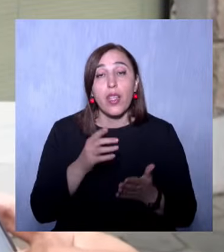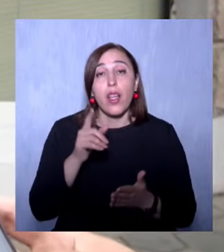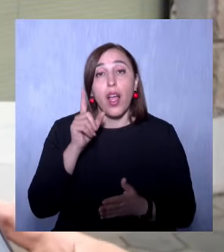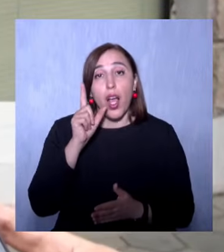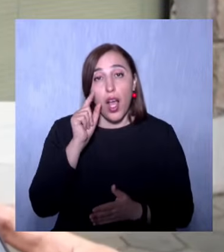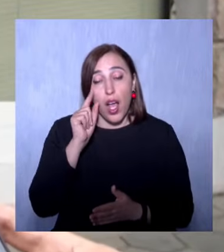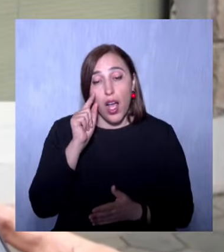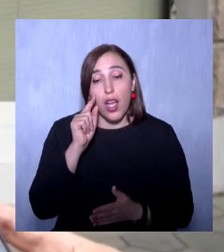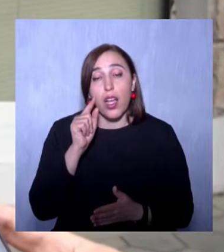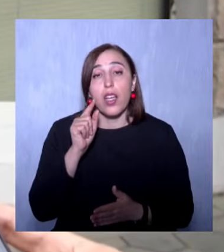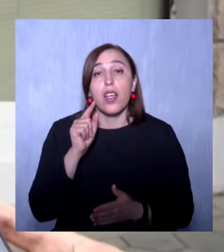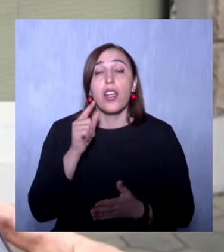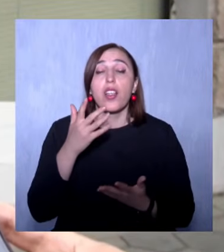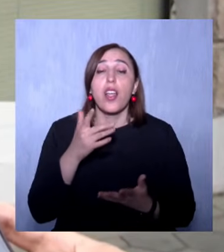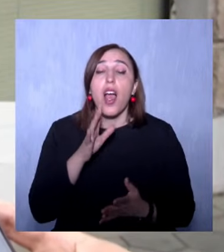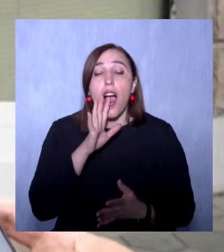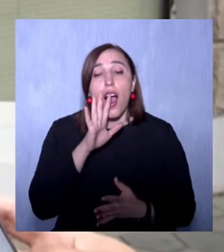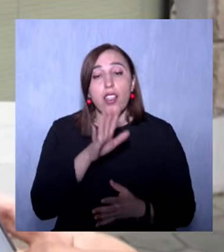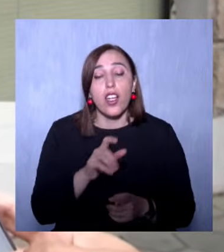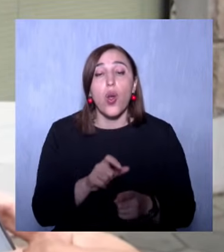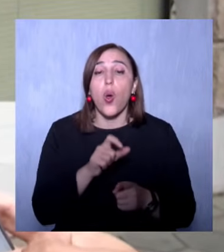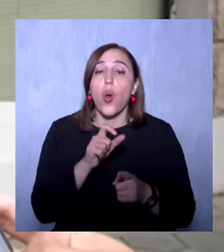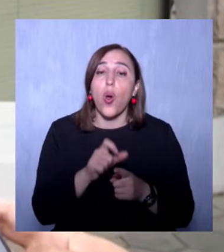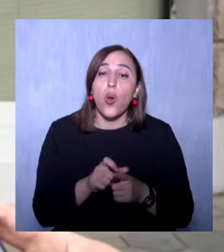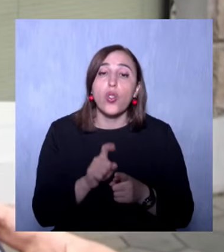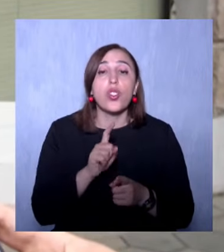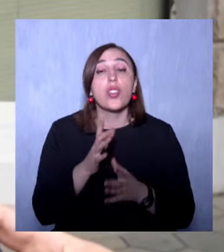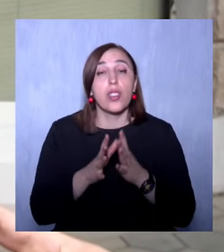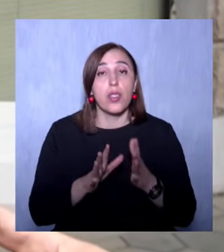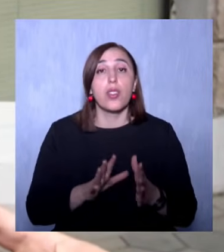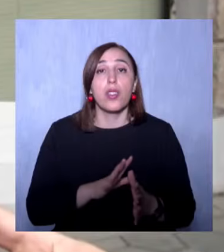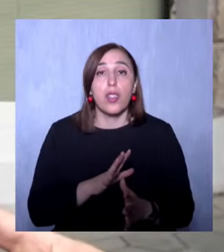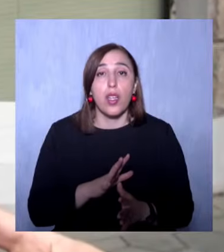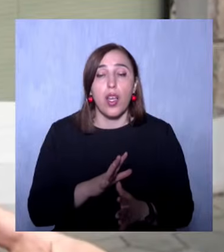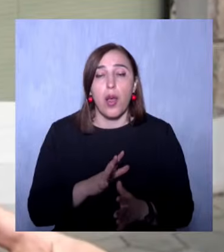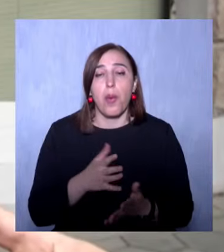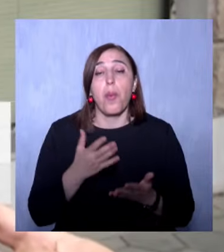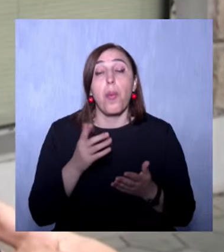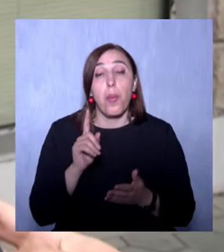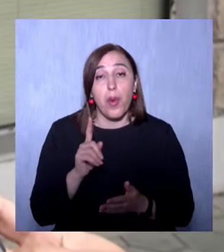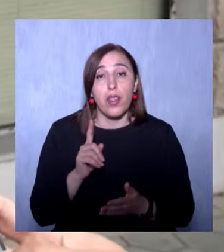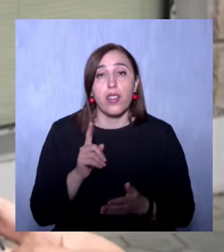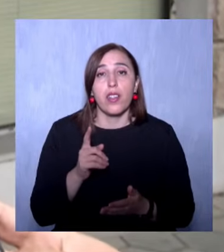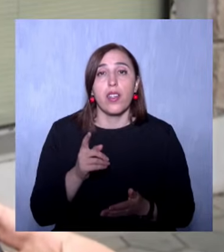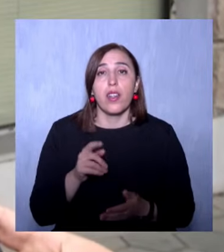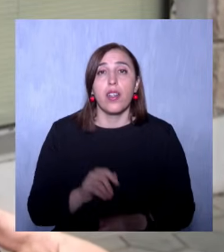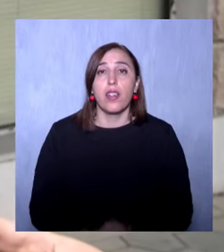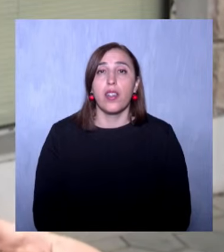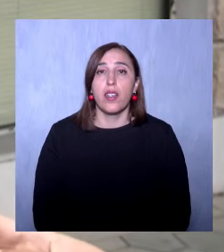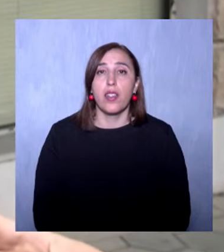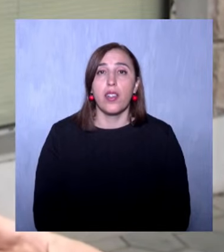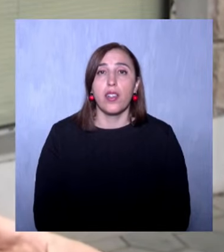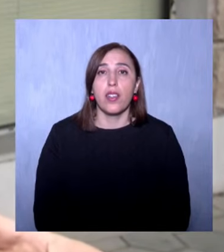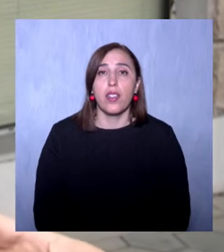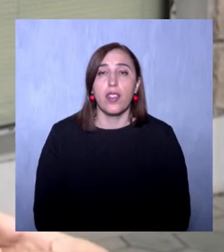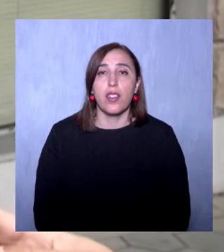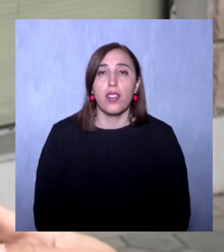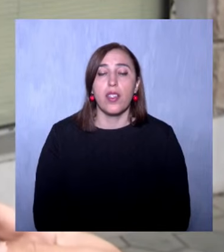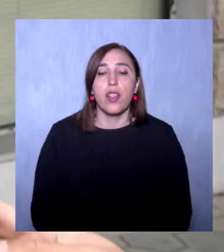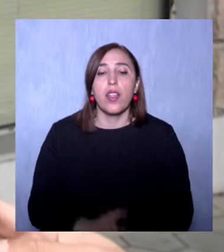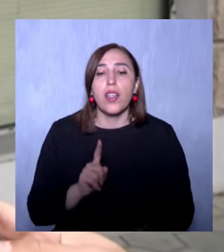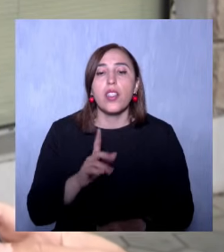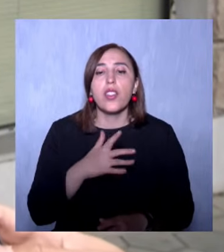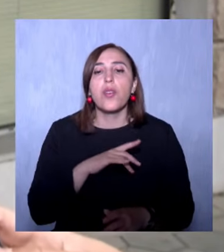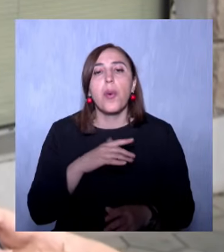կողմից ատելության խոսքի դրսևորումներ եղել են, ապա պարզից էլ պարզ է, որ դրանք չեն սպասարկվել եւ